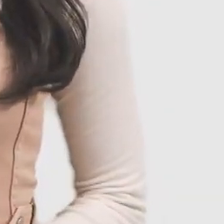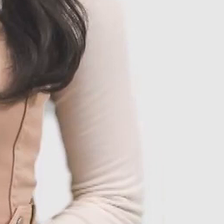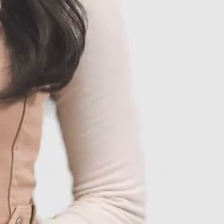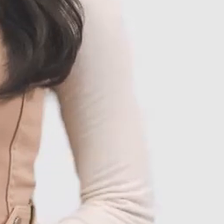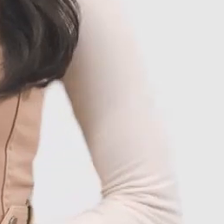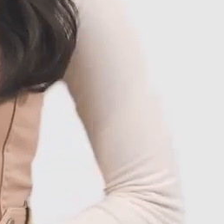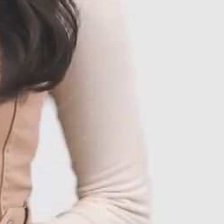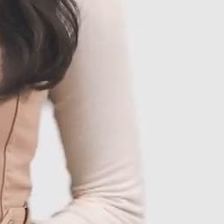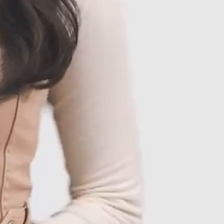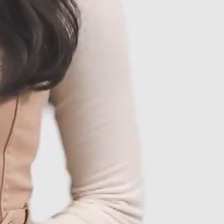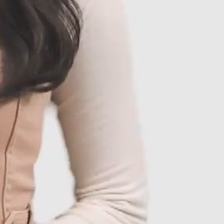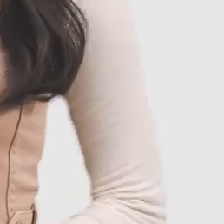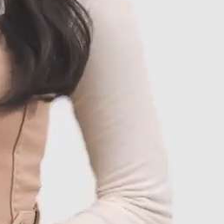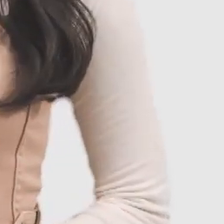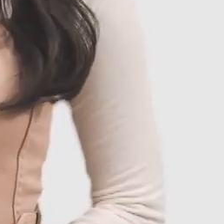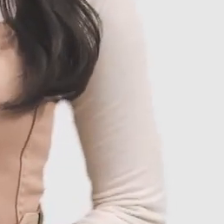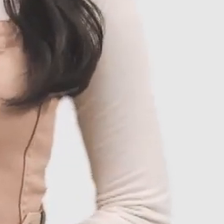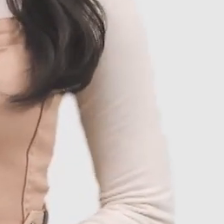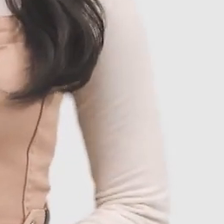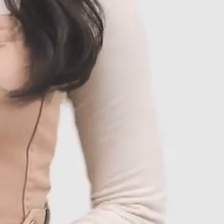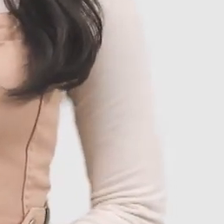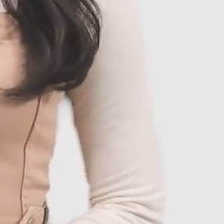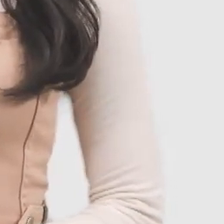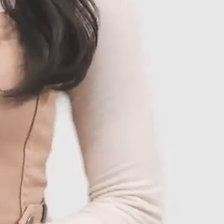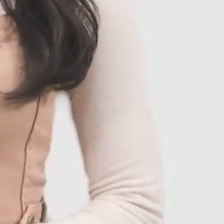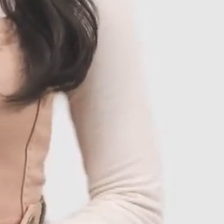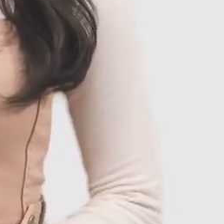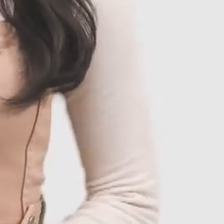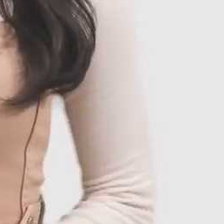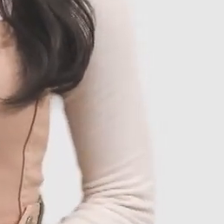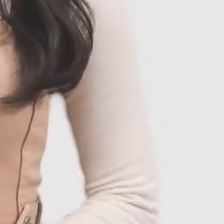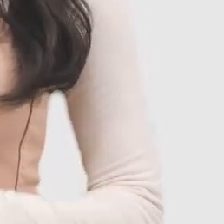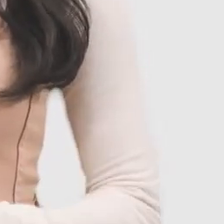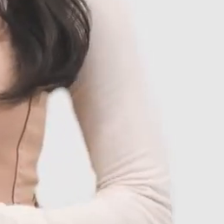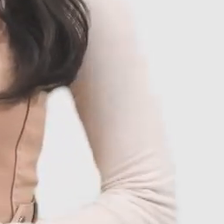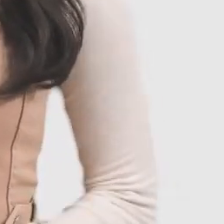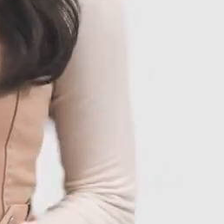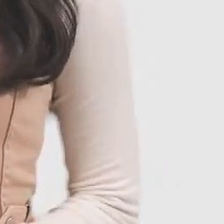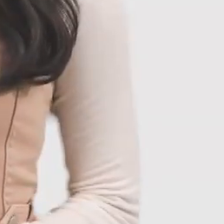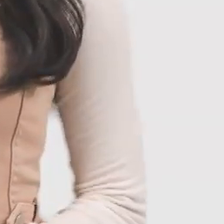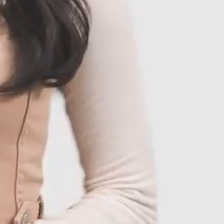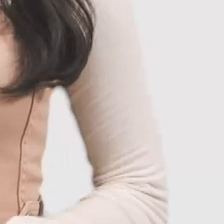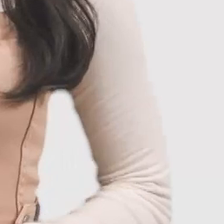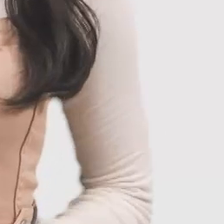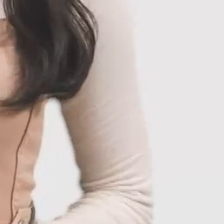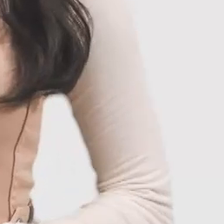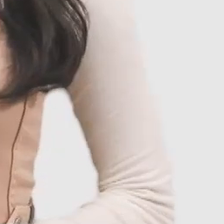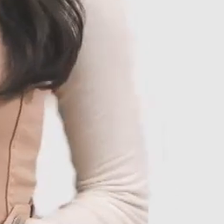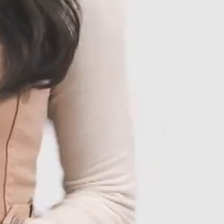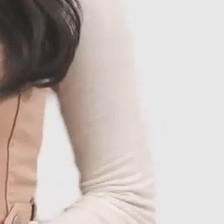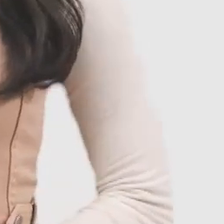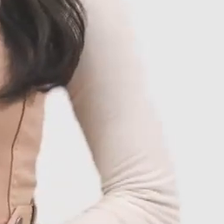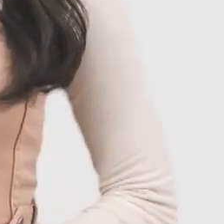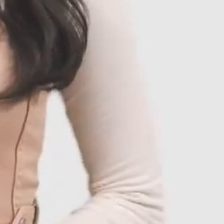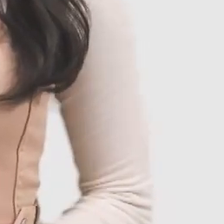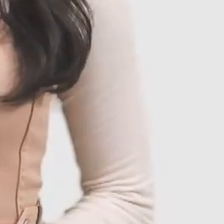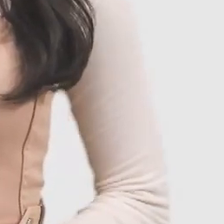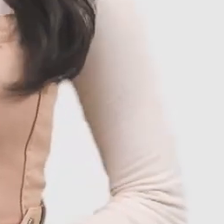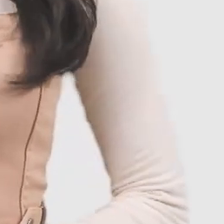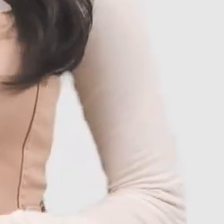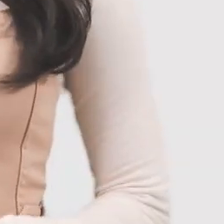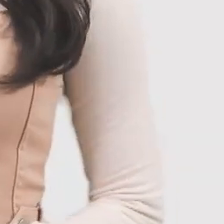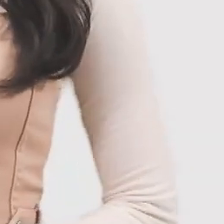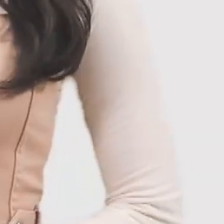6시부터 오후 6시까지 주소지를 관할하는 투표구에 설치된 투표소에서, 재외선거인은 3월